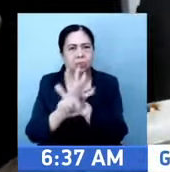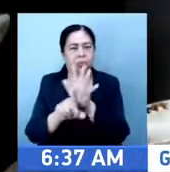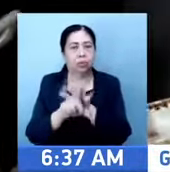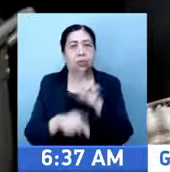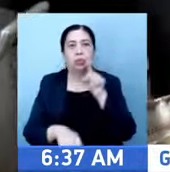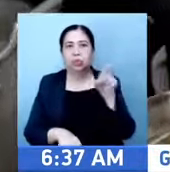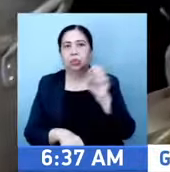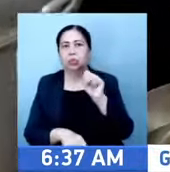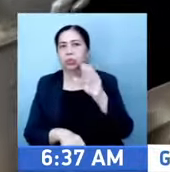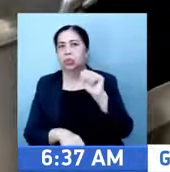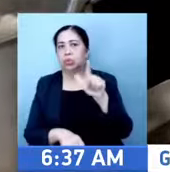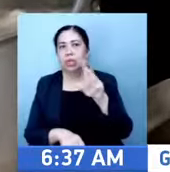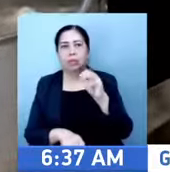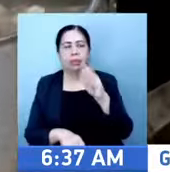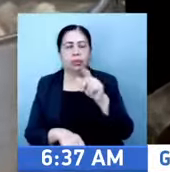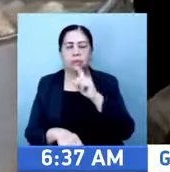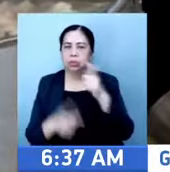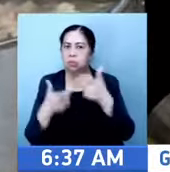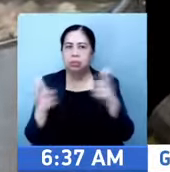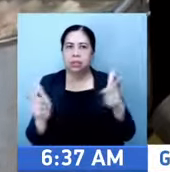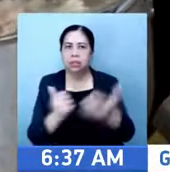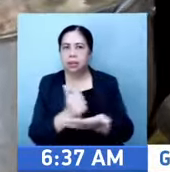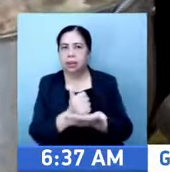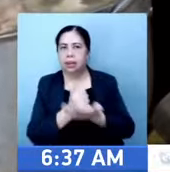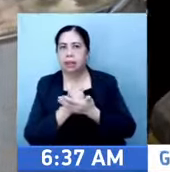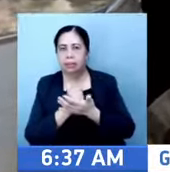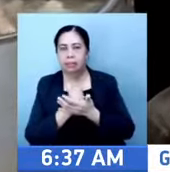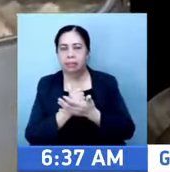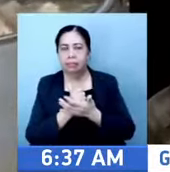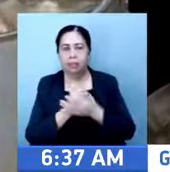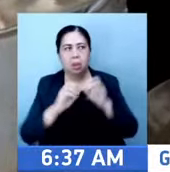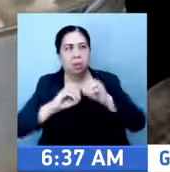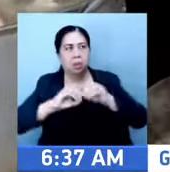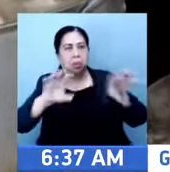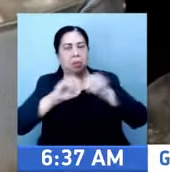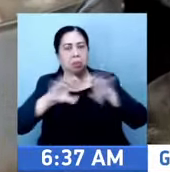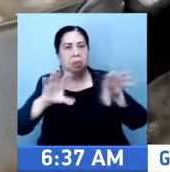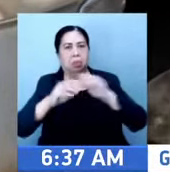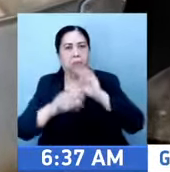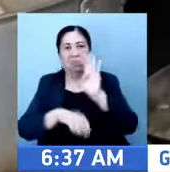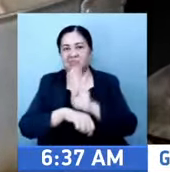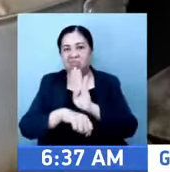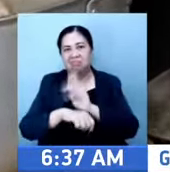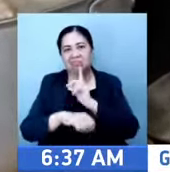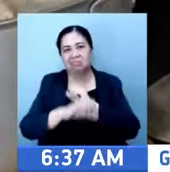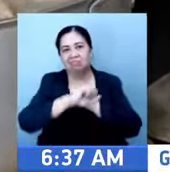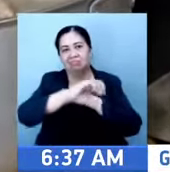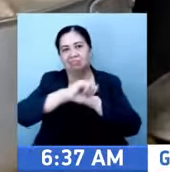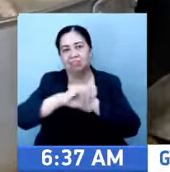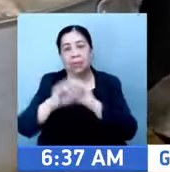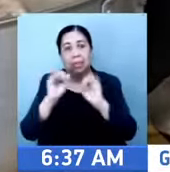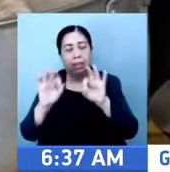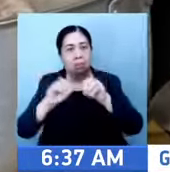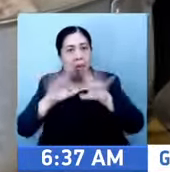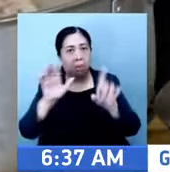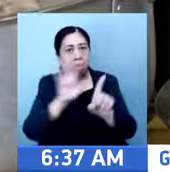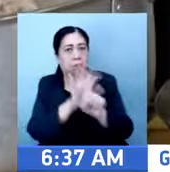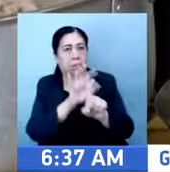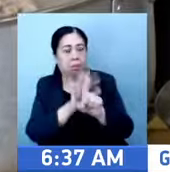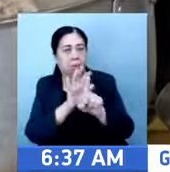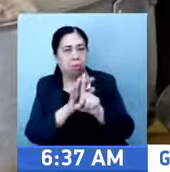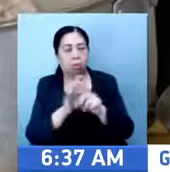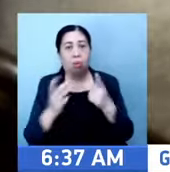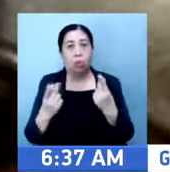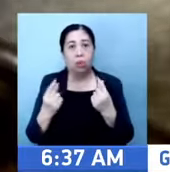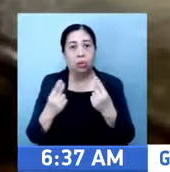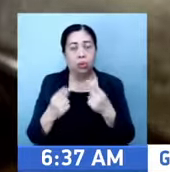laki. Sobrang laking tulong yan nowadays sa mga business, no? Oo, tama yan. So, once na nag-trend ka, all you have to do is, actually yan is